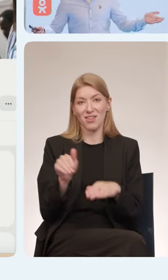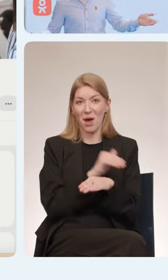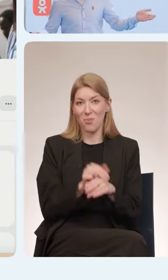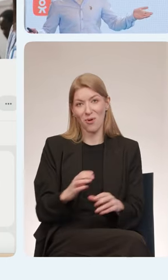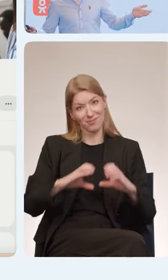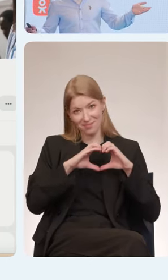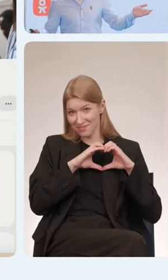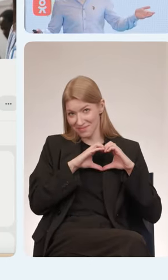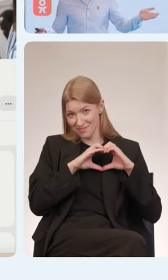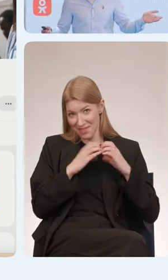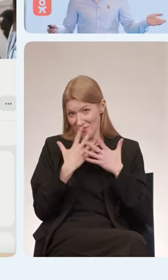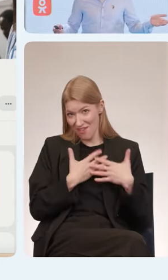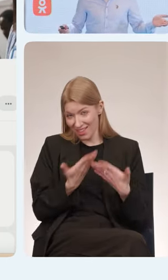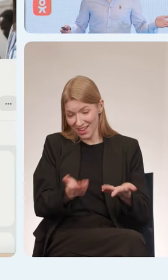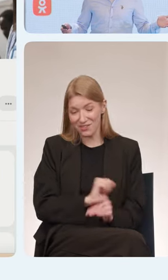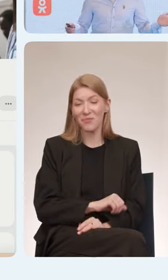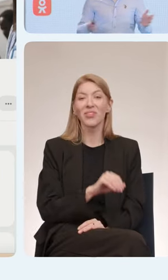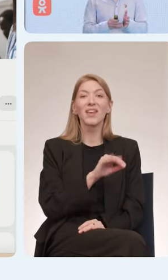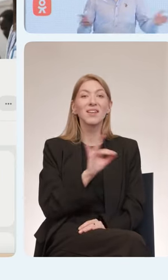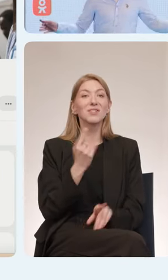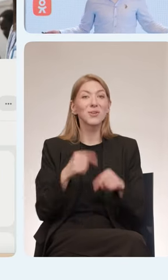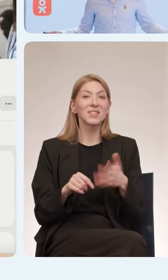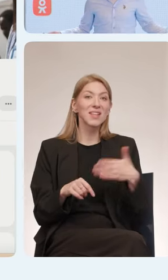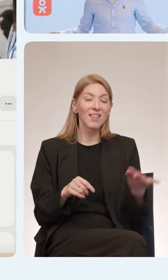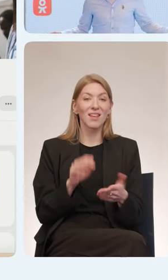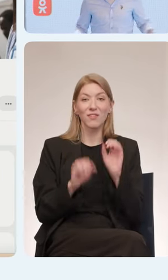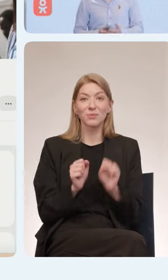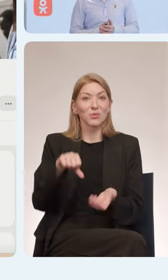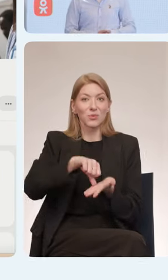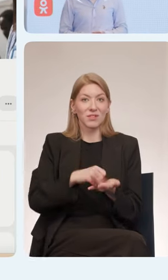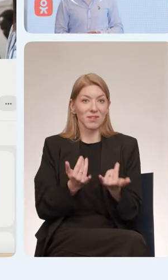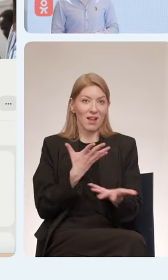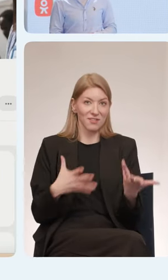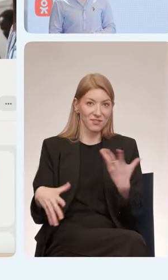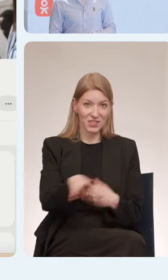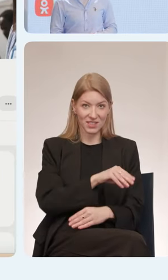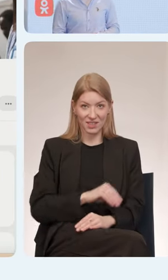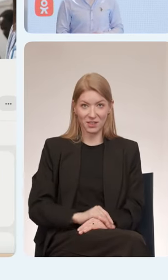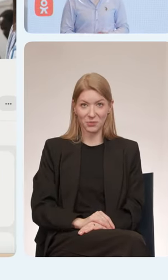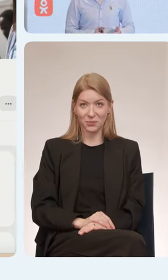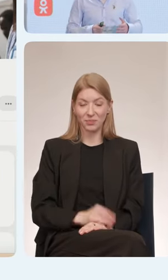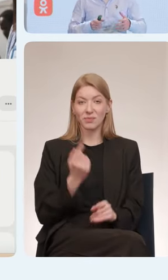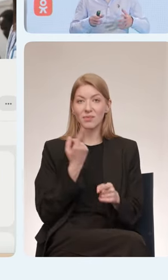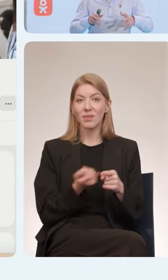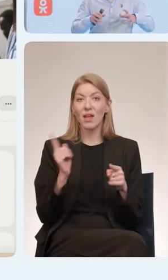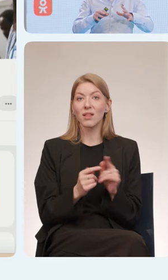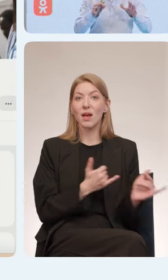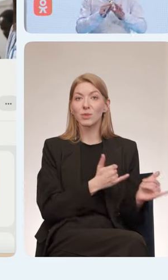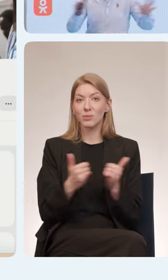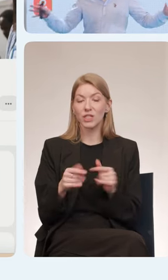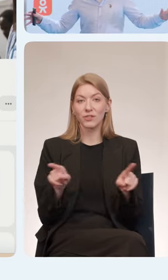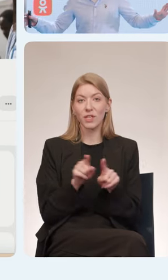значит, с другой стороны, могут участвовать все. И это обеспечивает